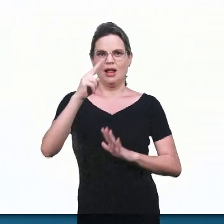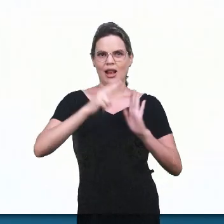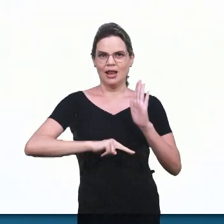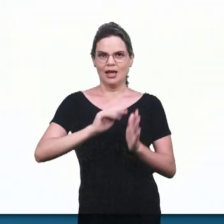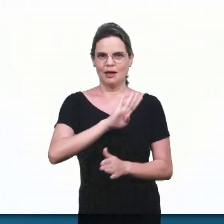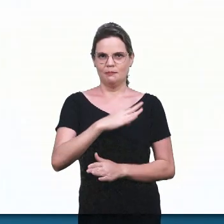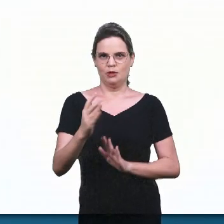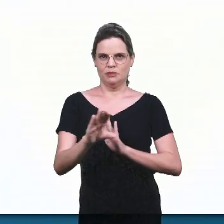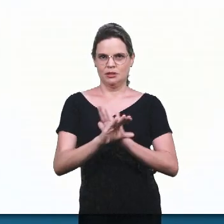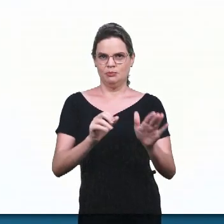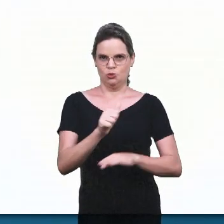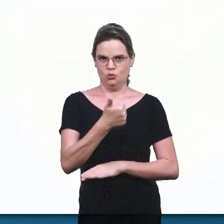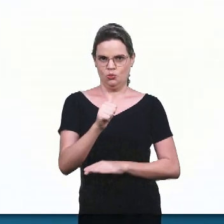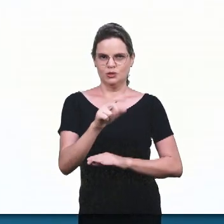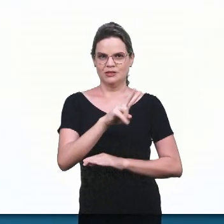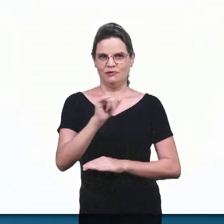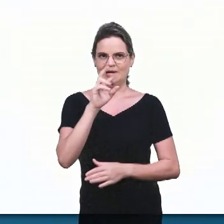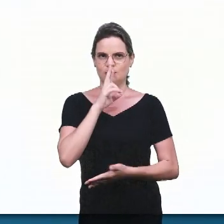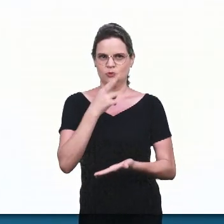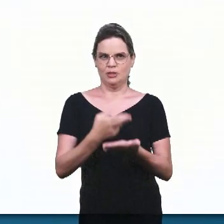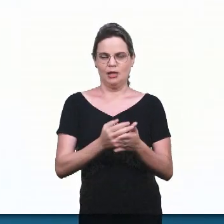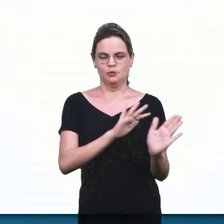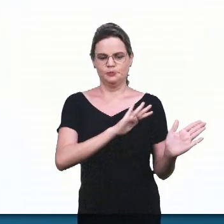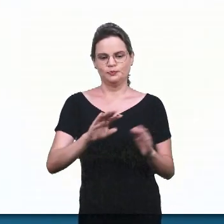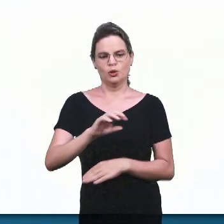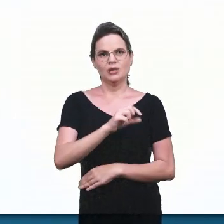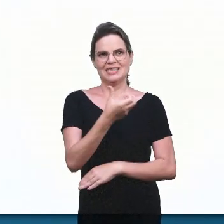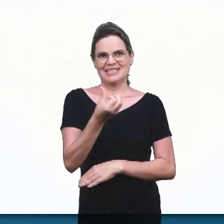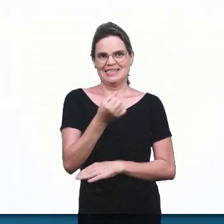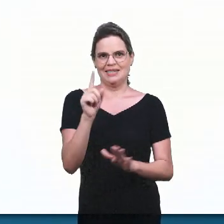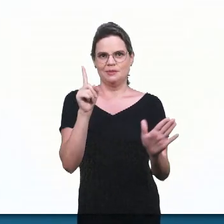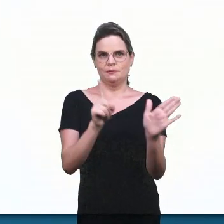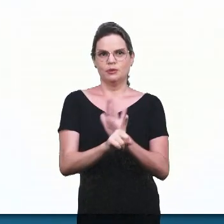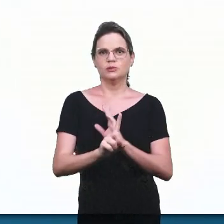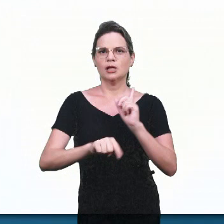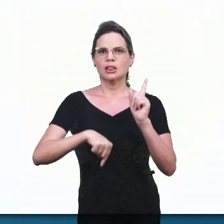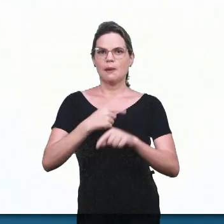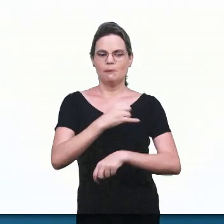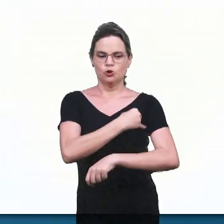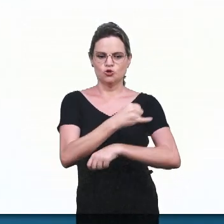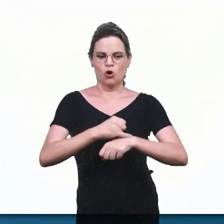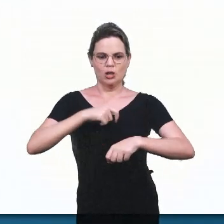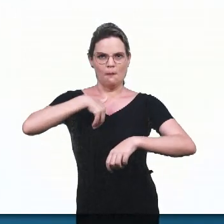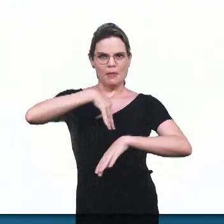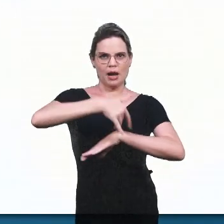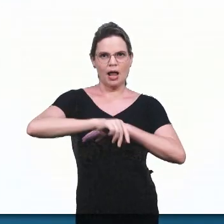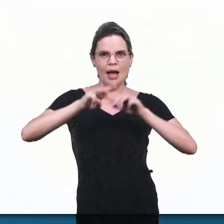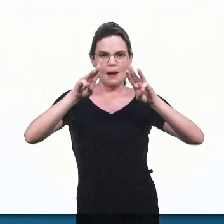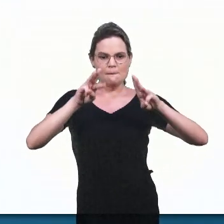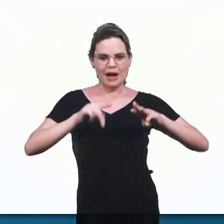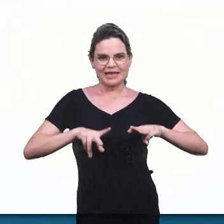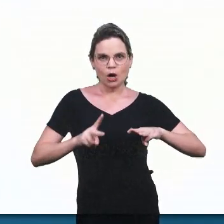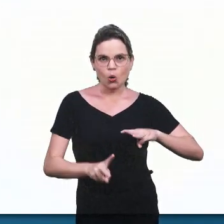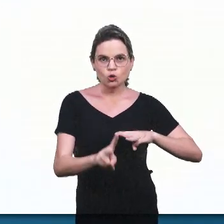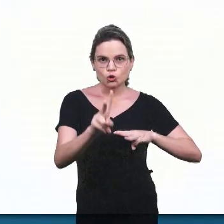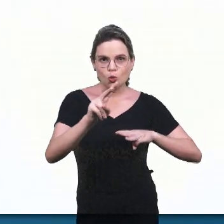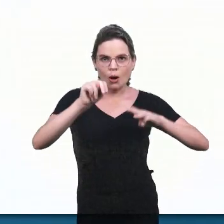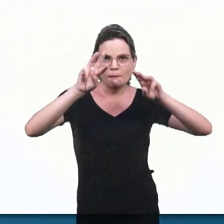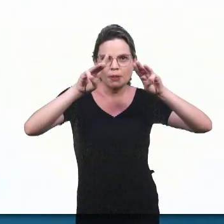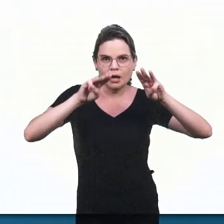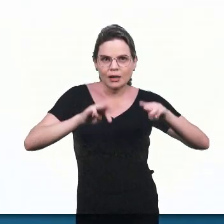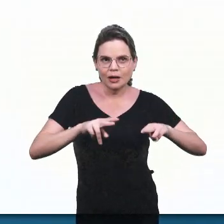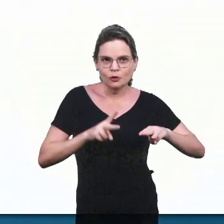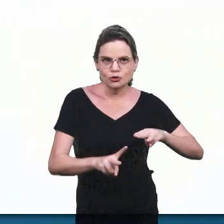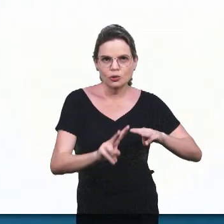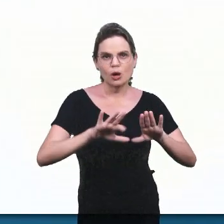et a reçu et a gardé les sentinelles. Prochaine question. Après le passage du Jourdain, la manne a continué à tomber du